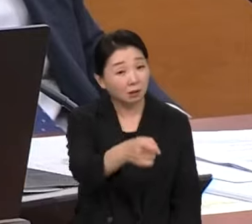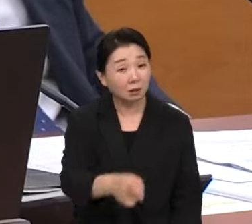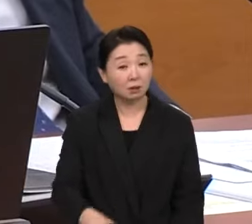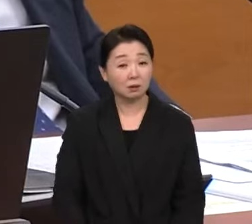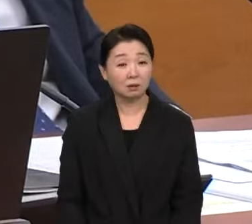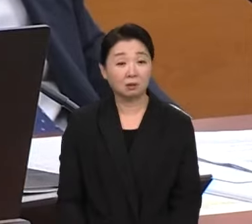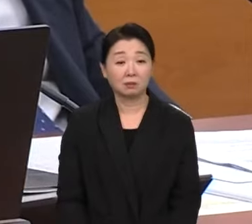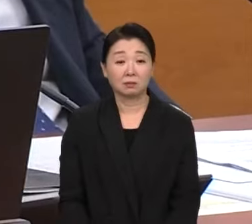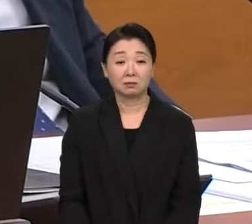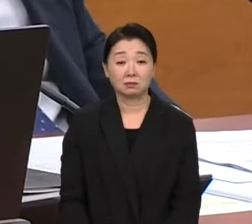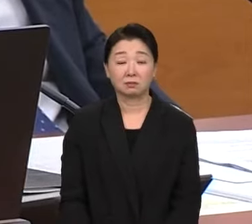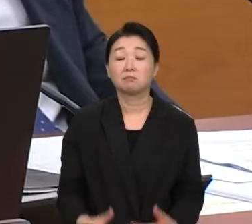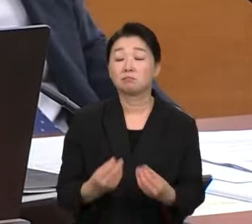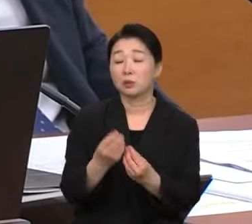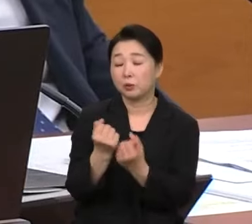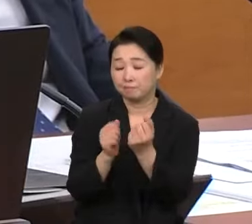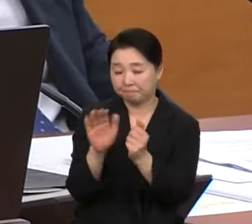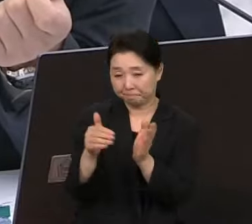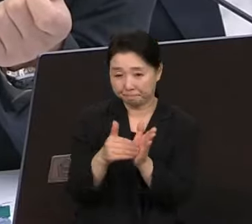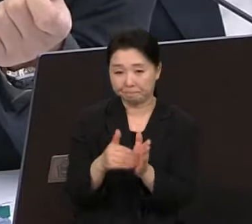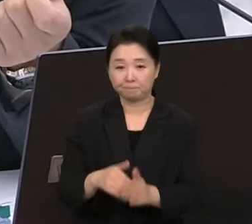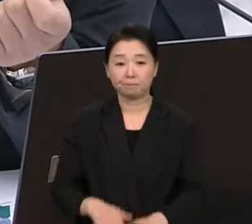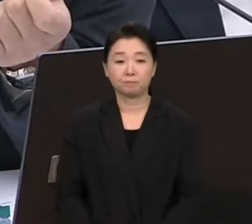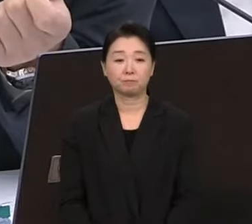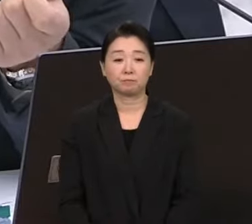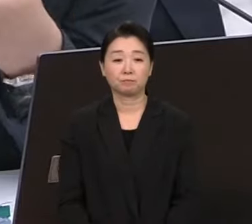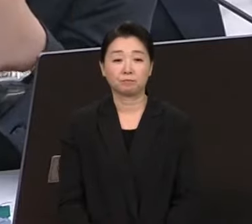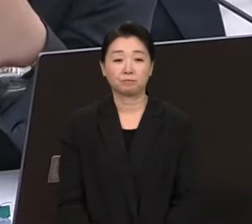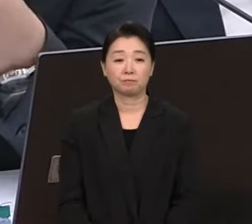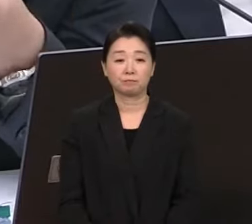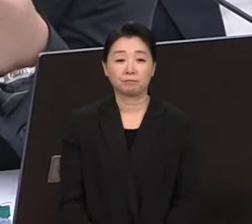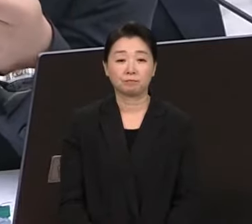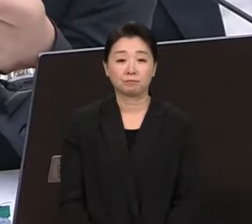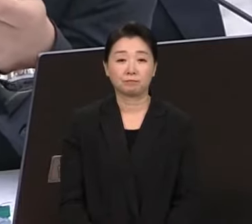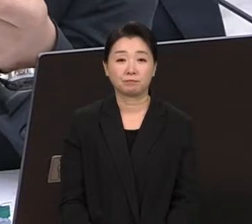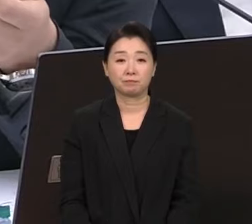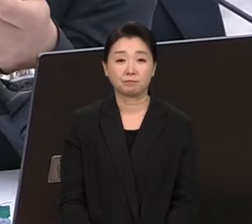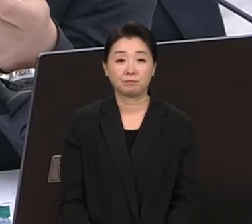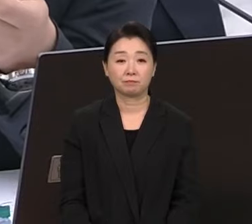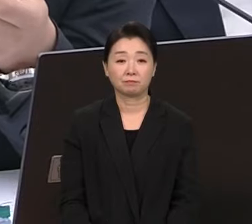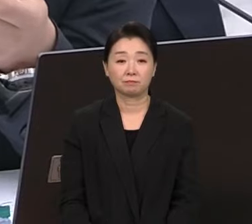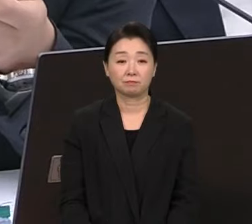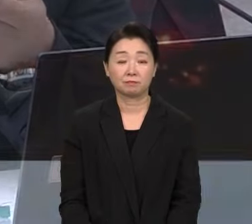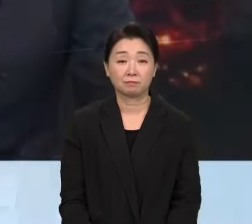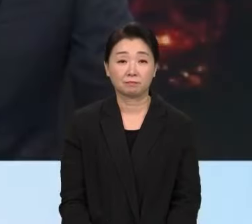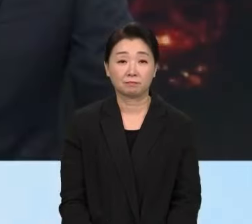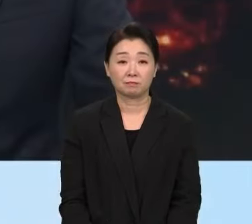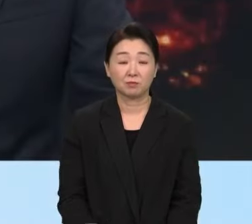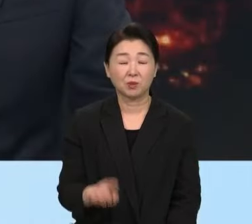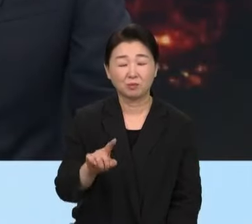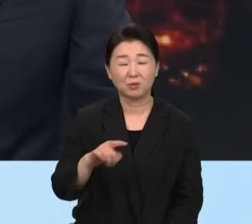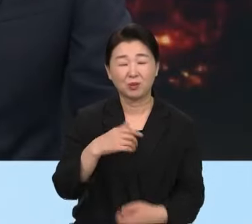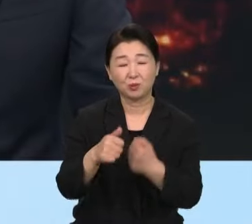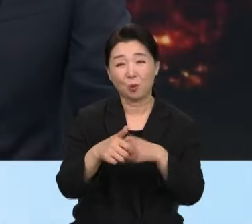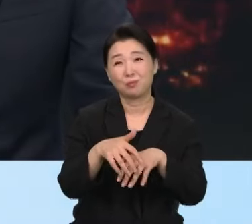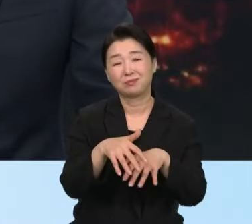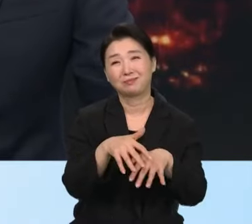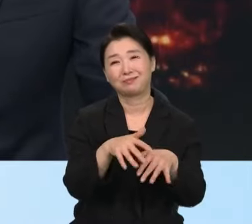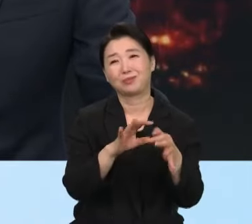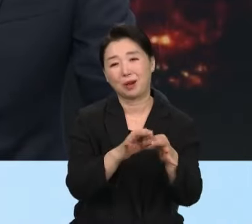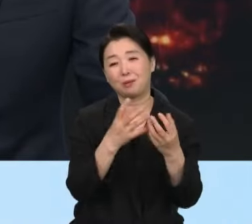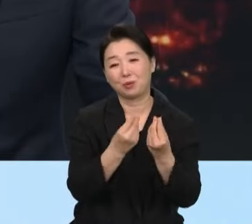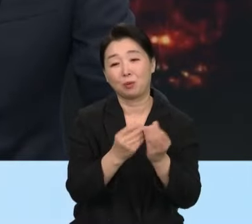보세요. 비유로 말씀을 드렸습니다. 네, 그러니까 이게 뭐 조지 오웰의 동물 농장을 비유로 한 것 같은데